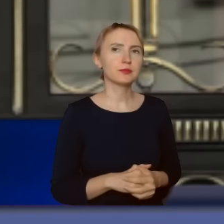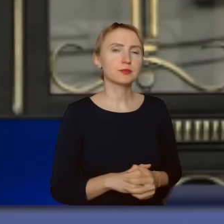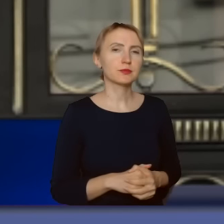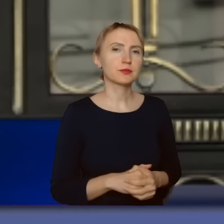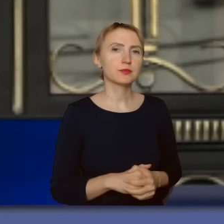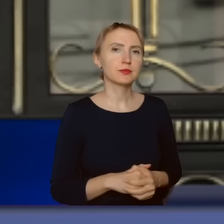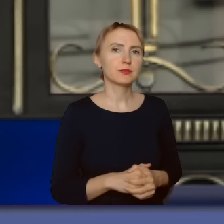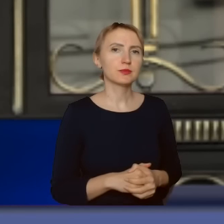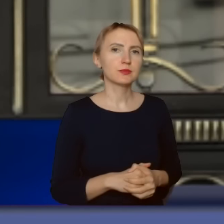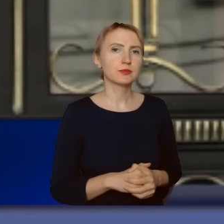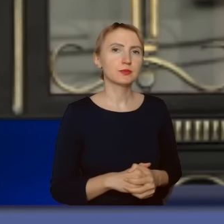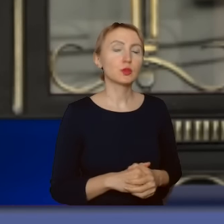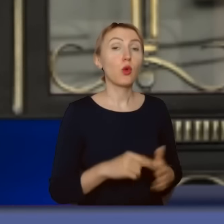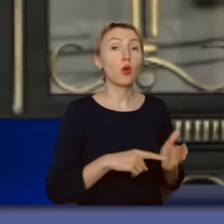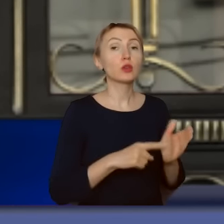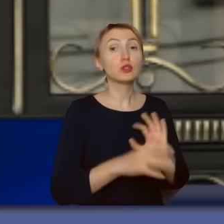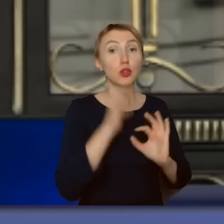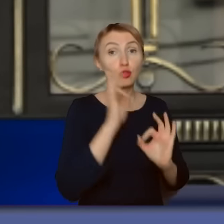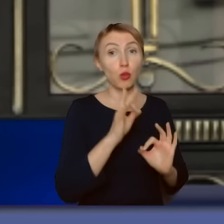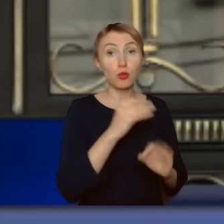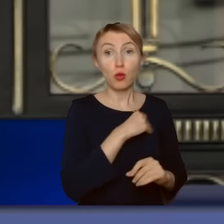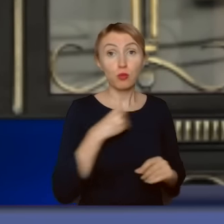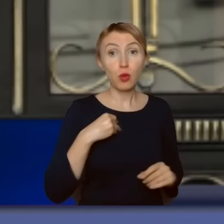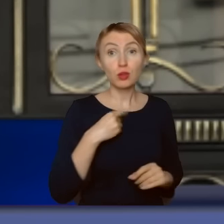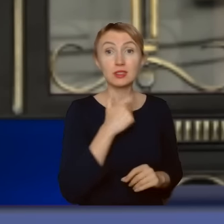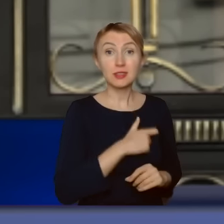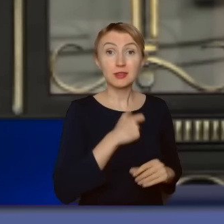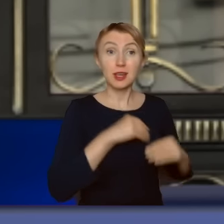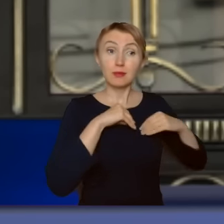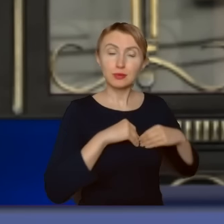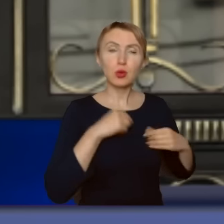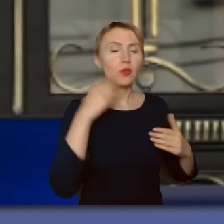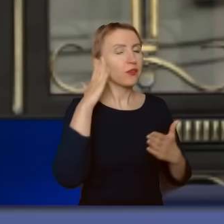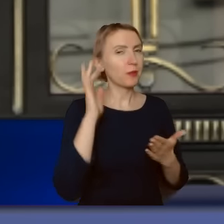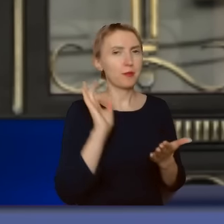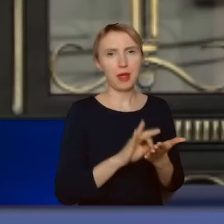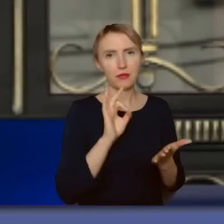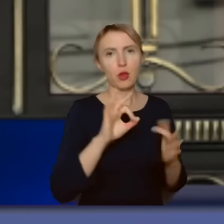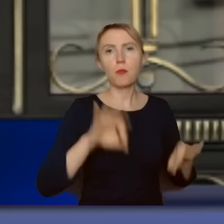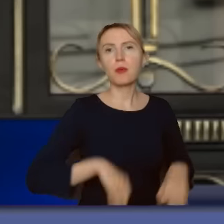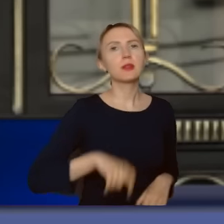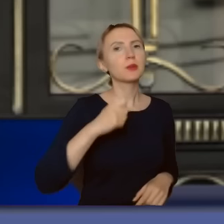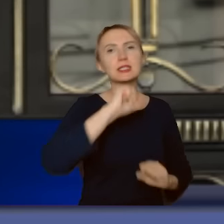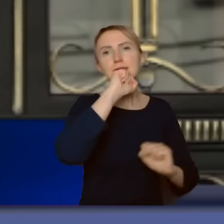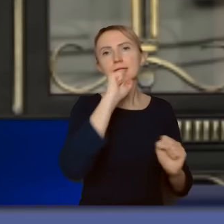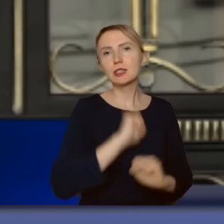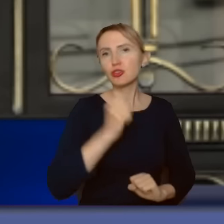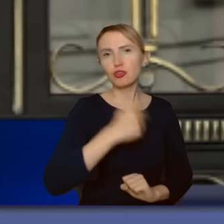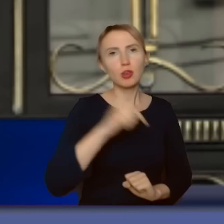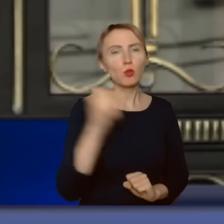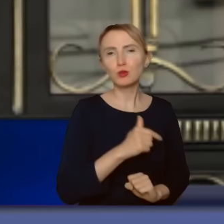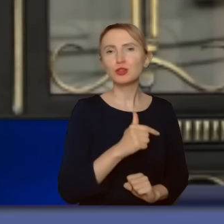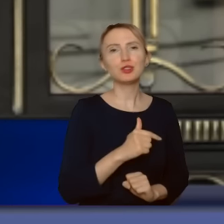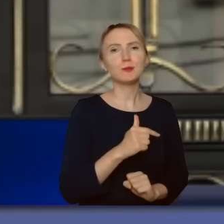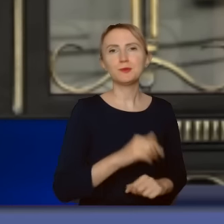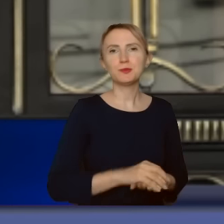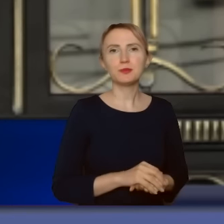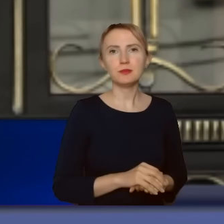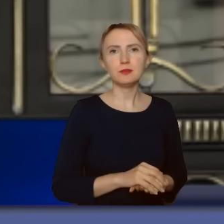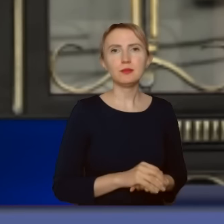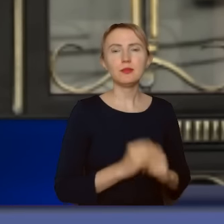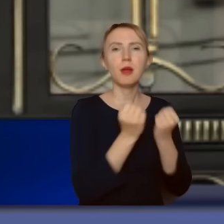dobro Polski w sercu, to jestem o tym przekonany, że pan prezydent nigdy nie musiał przyczepiać sobie